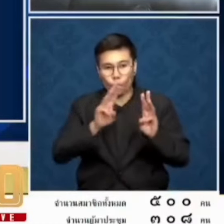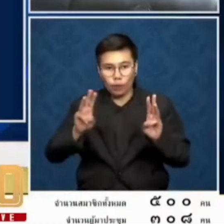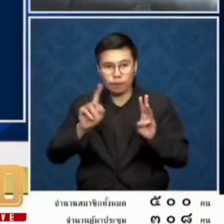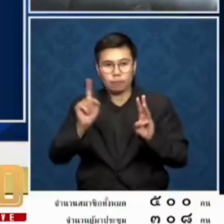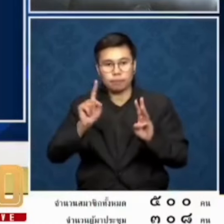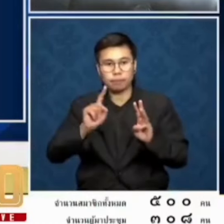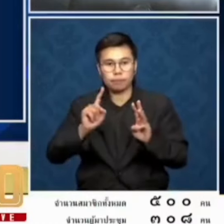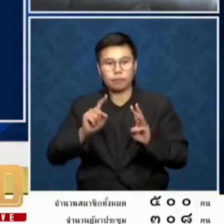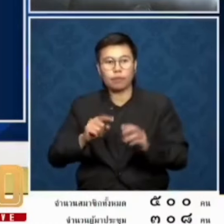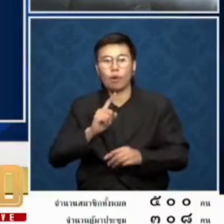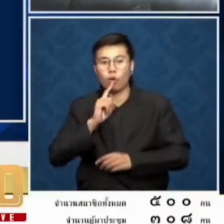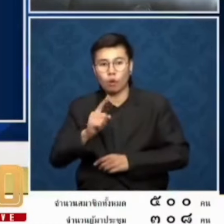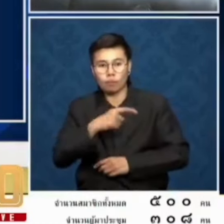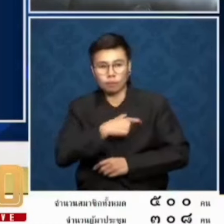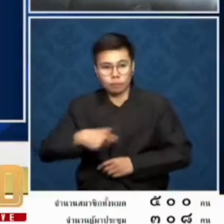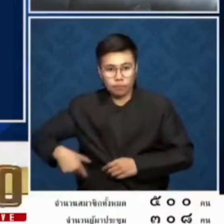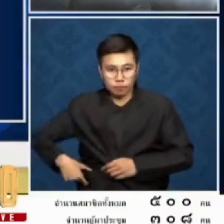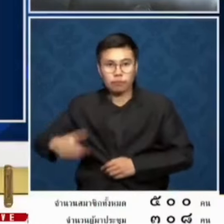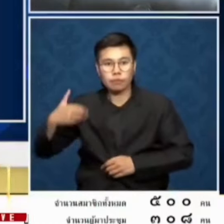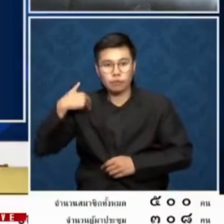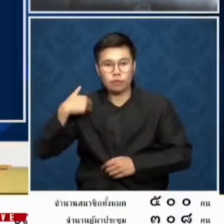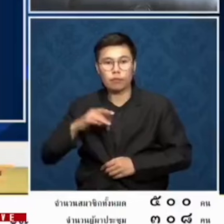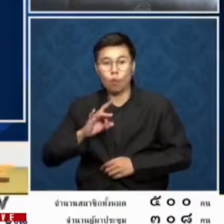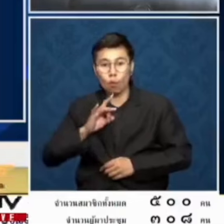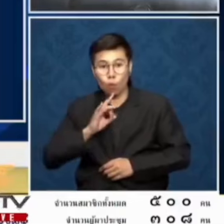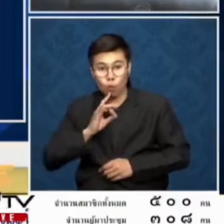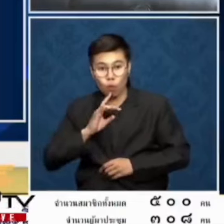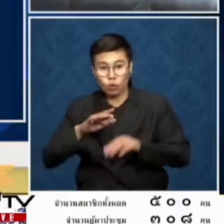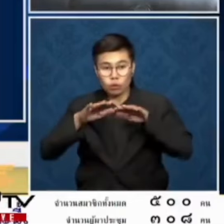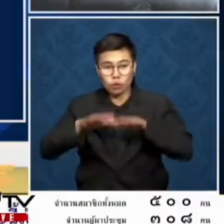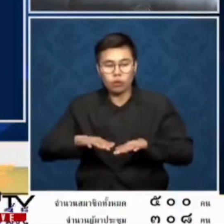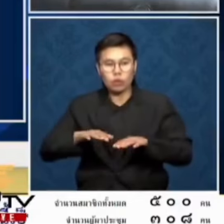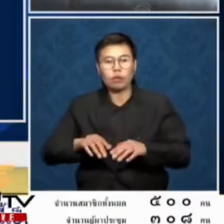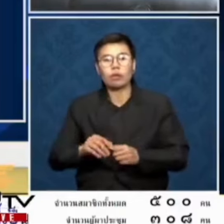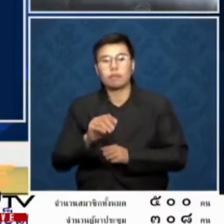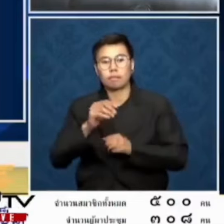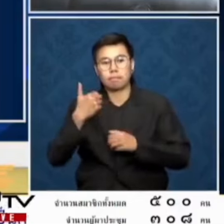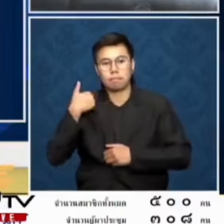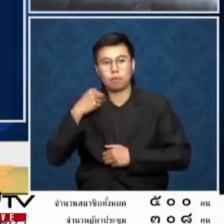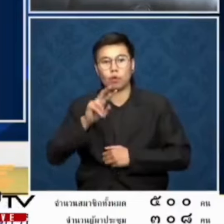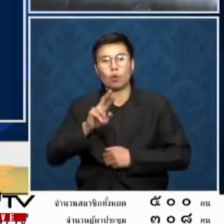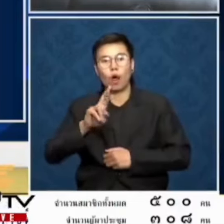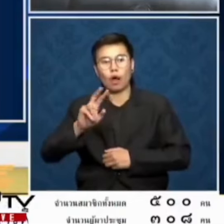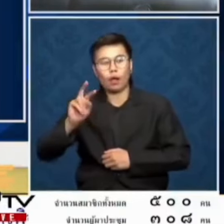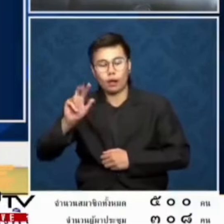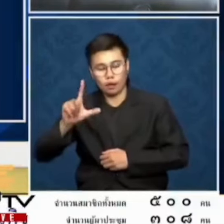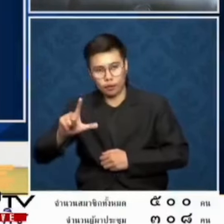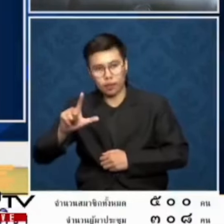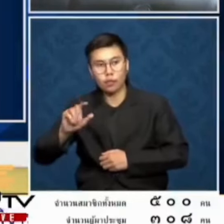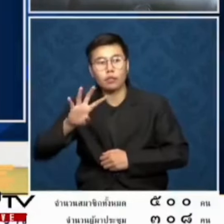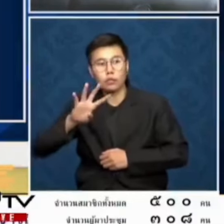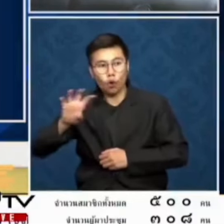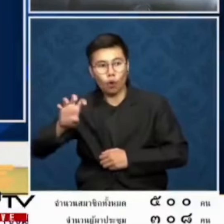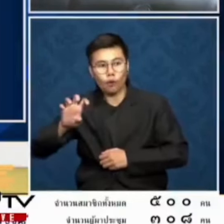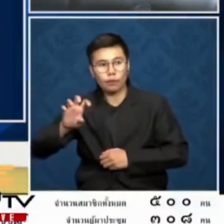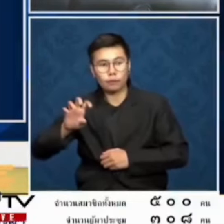ว่า URL ซึ่งน้อยกว่านะคะลามกอนาจารที่แค่ประมาณ400กว่า URL เท่านั้นค่ะไปถัดไปค่ะ